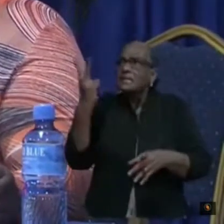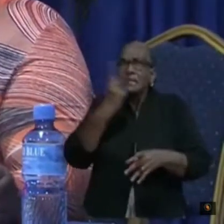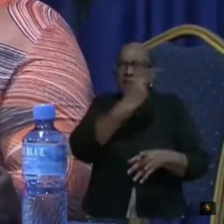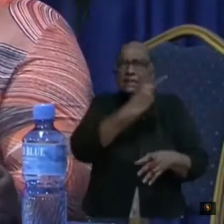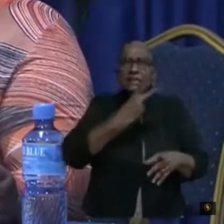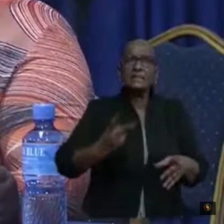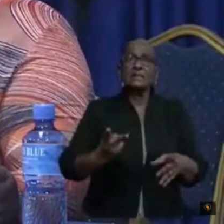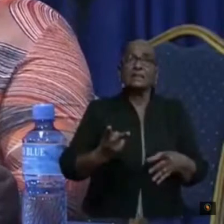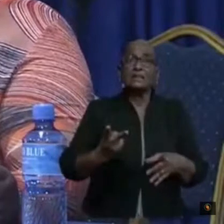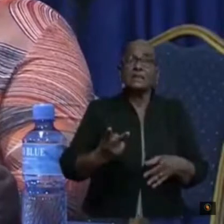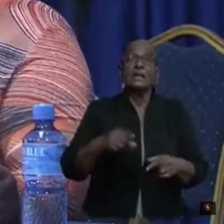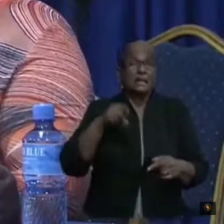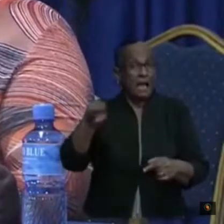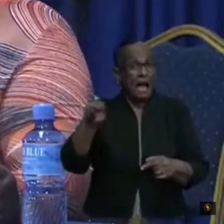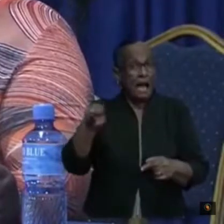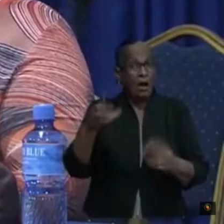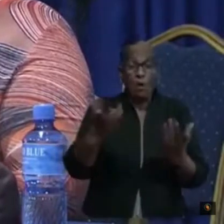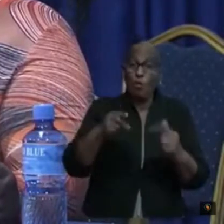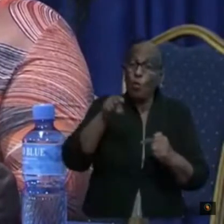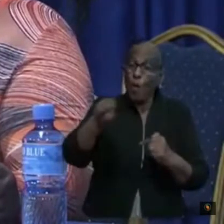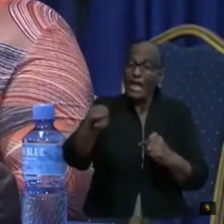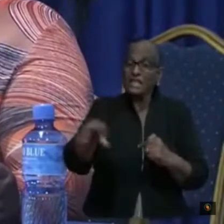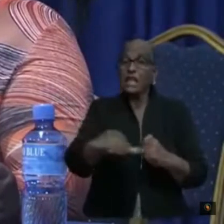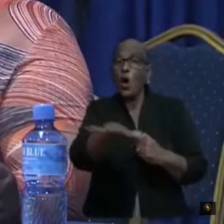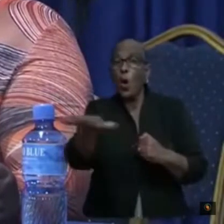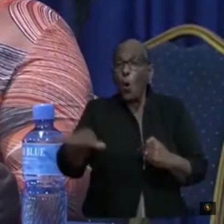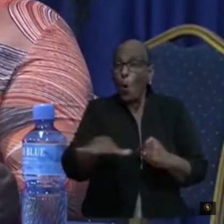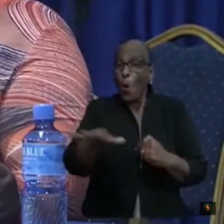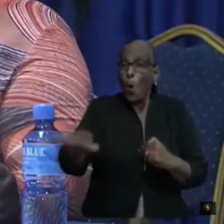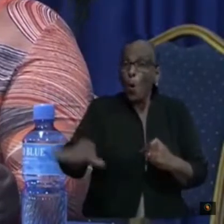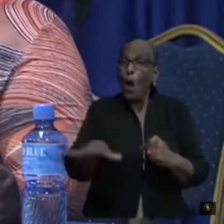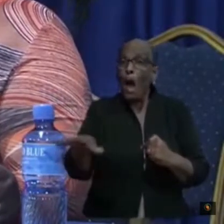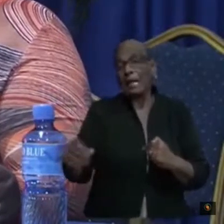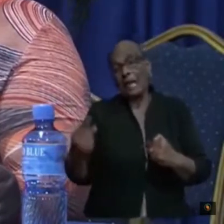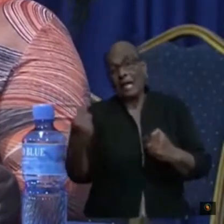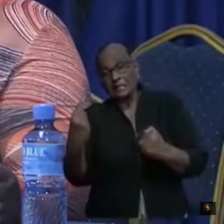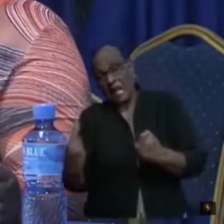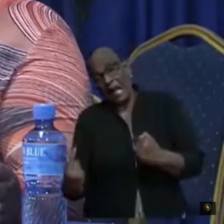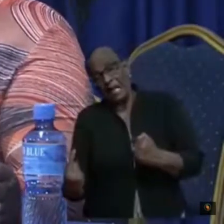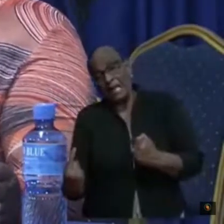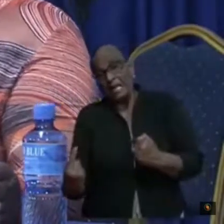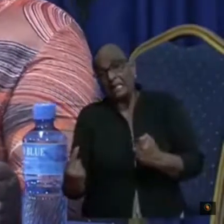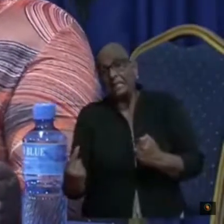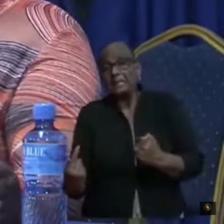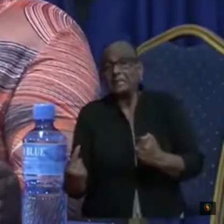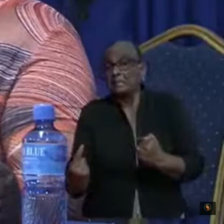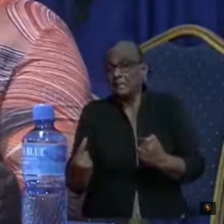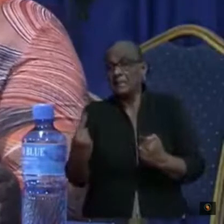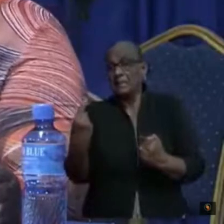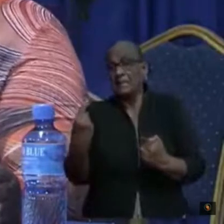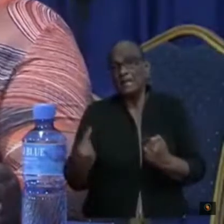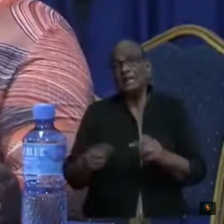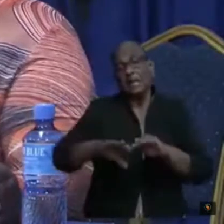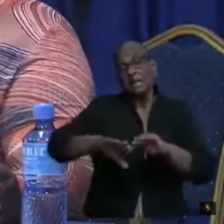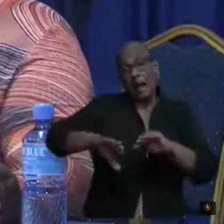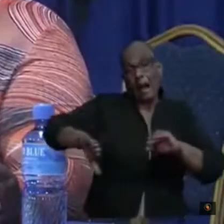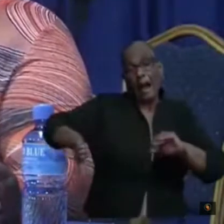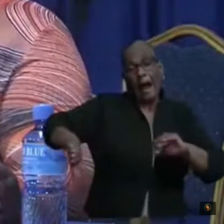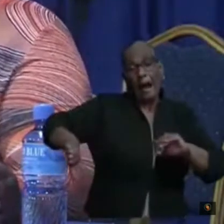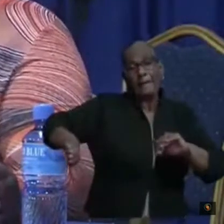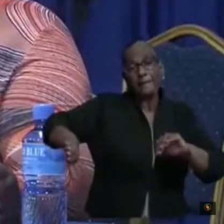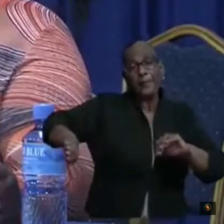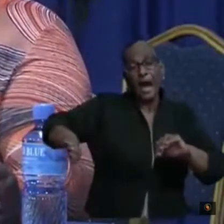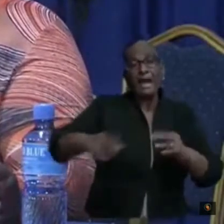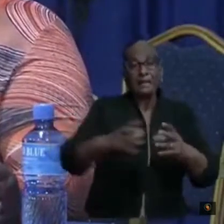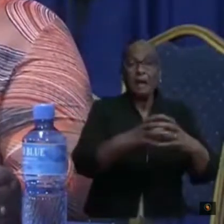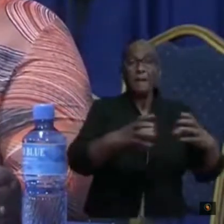Een aangewezen ruimte hebben die als isolatieruimte kan dienen. Dat wordt ook voorgesteld vanuit het ministerie van HIT, dat er